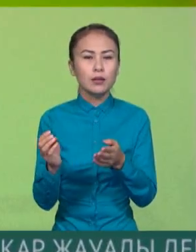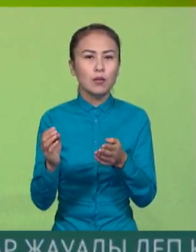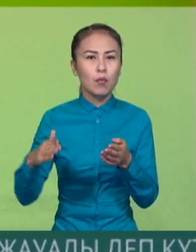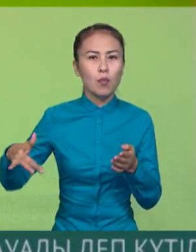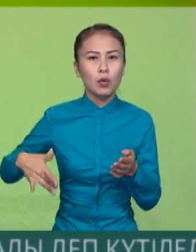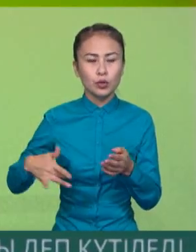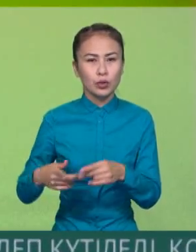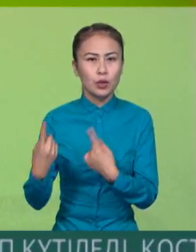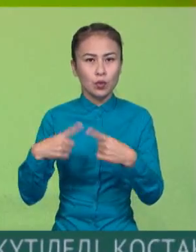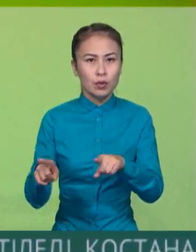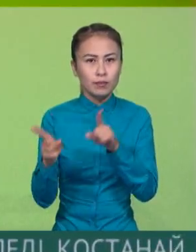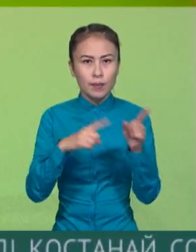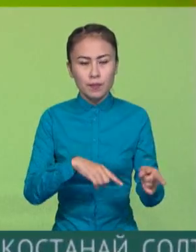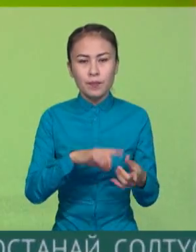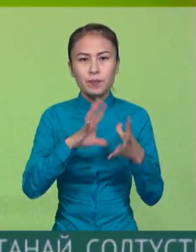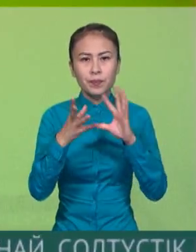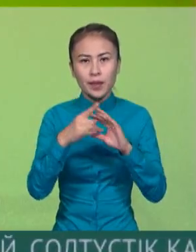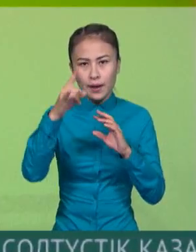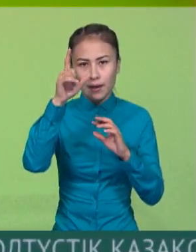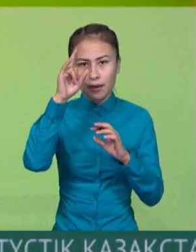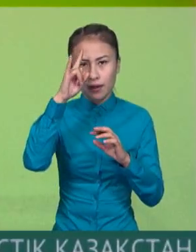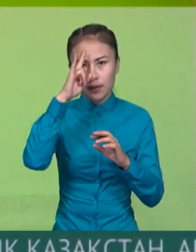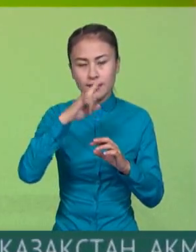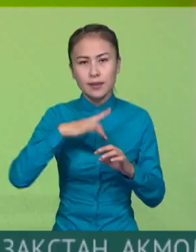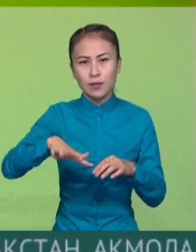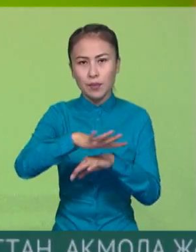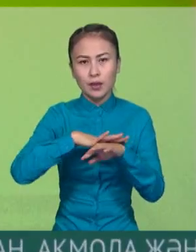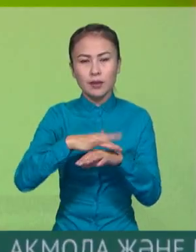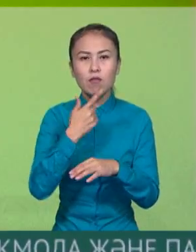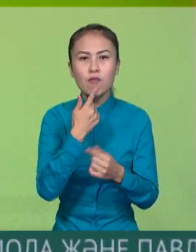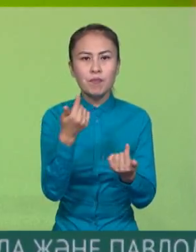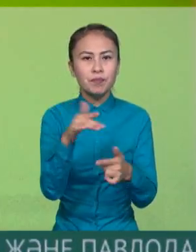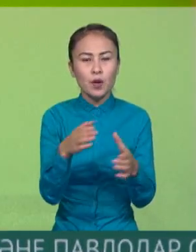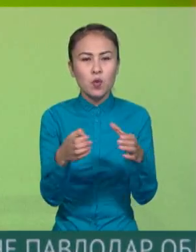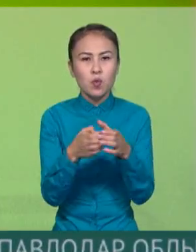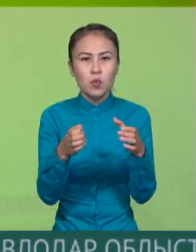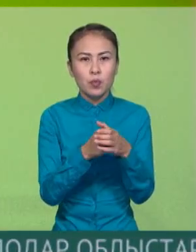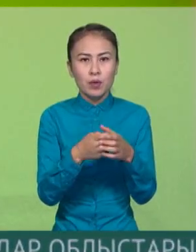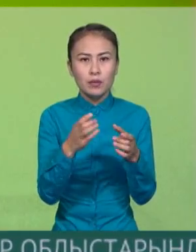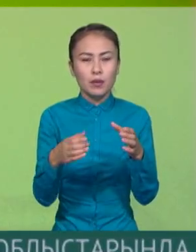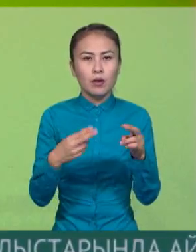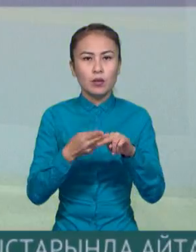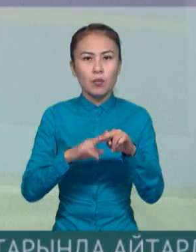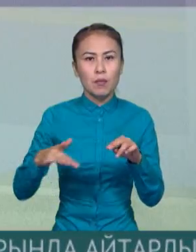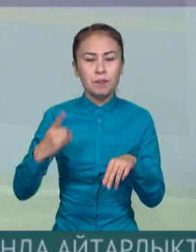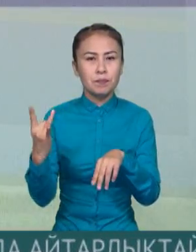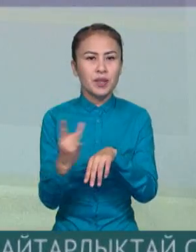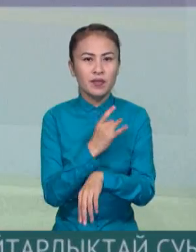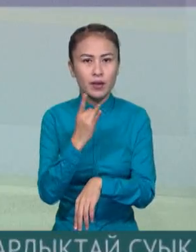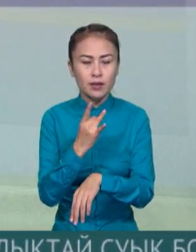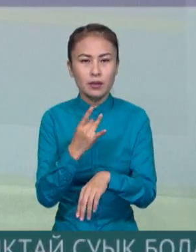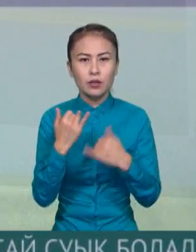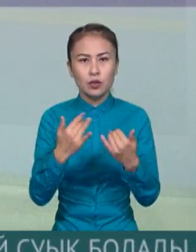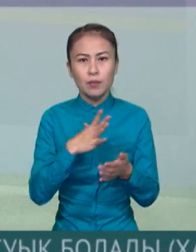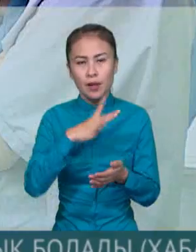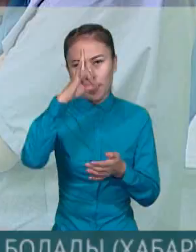бастады. Жалпы Қазақстанда адамға қан тобы сәйкес келмейтін туысқанның бауырын алмастыру алғаш рет жасалып отыр.